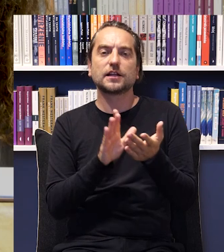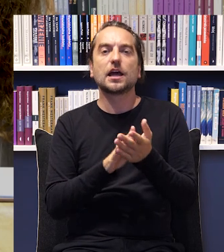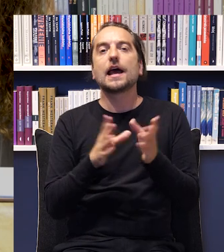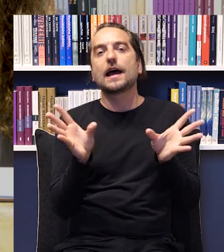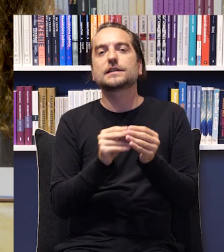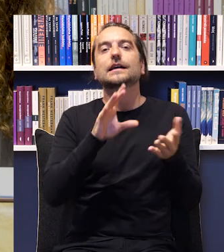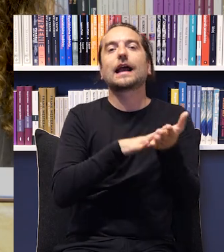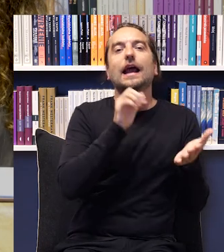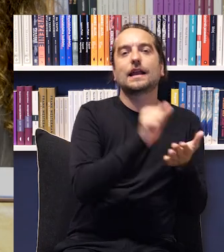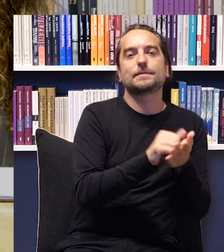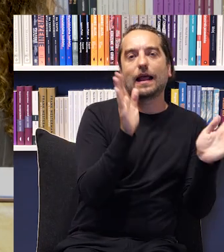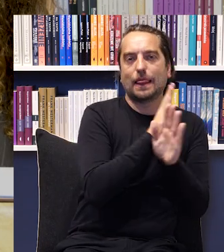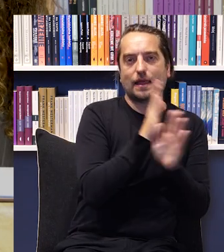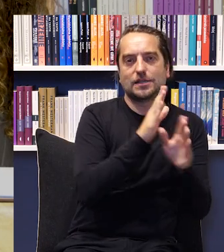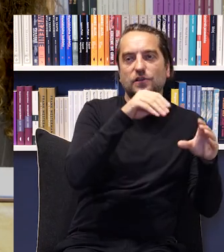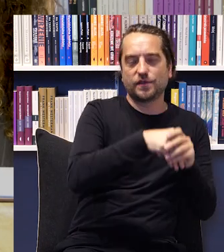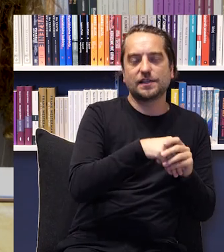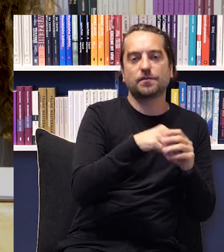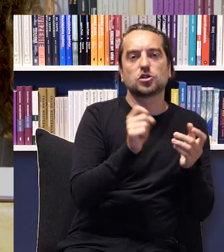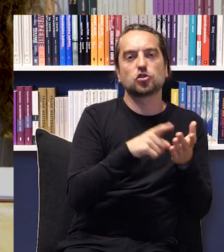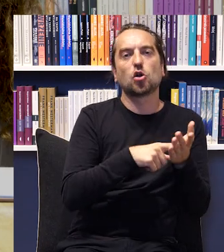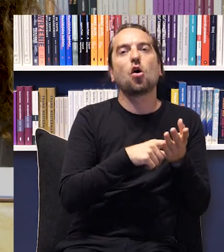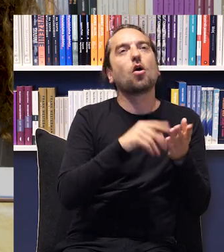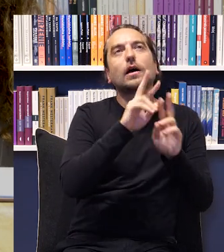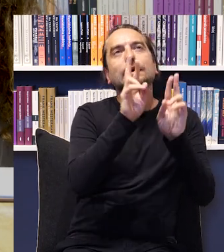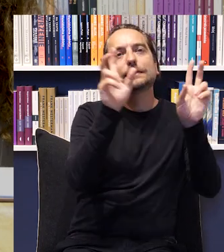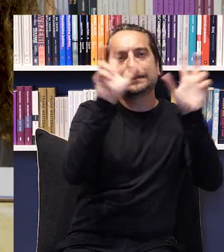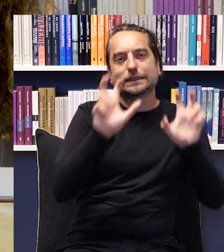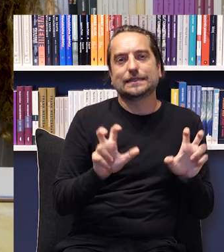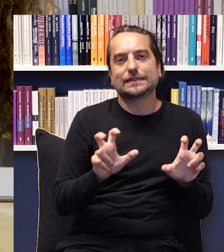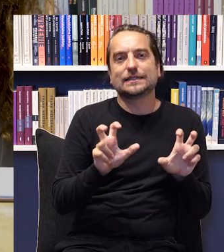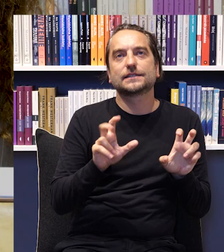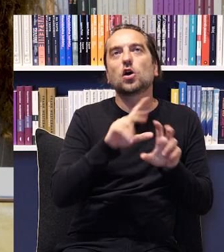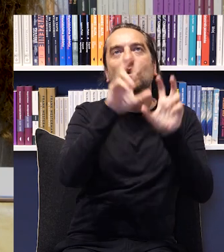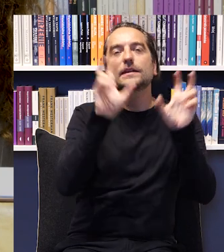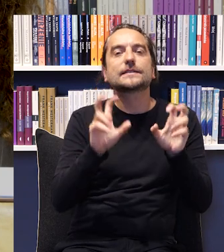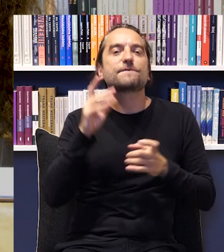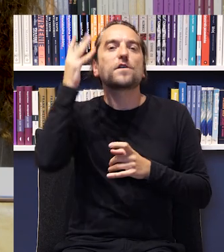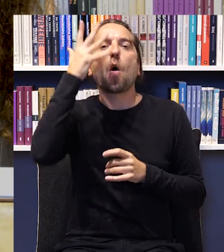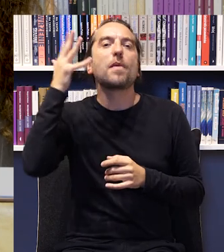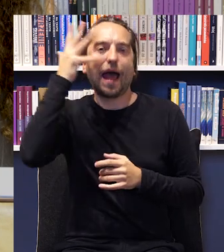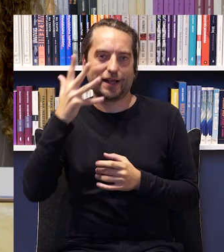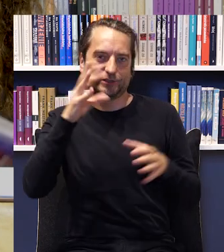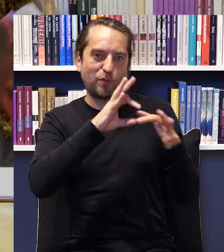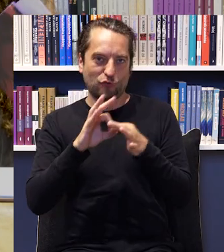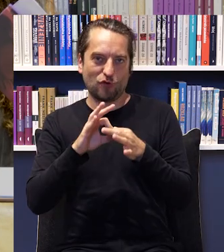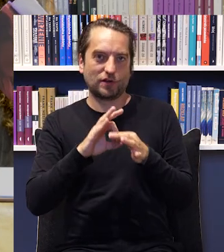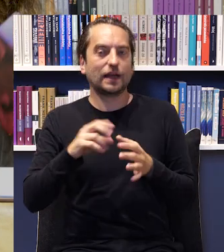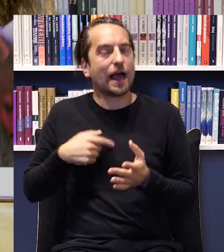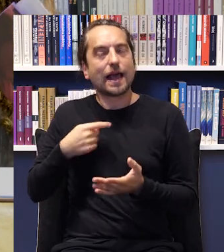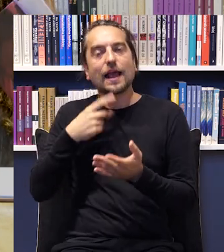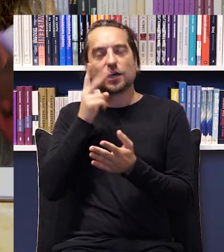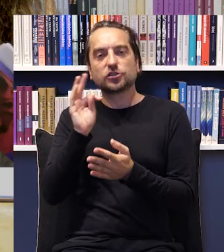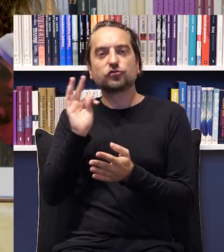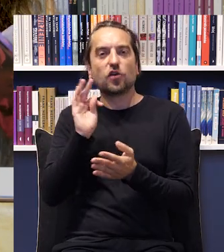klimatycznego, że kryzys klimatyczny jest kryzysem wyobraźni. A ja mam poczucie, czytając twoją książkę, że ta książka